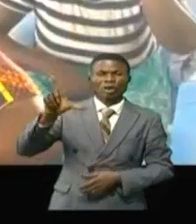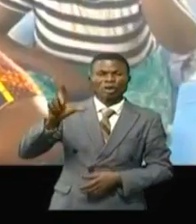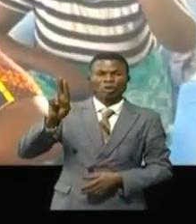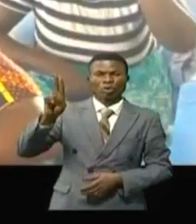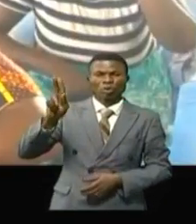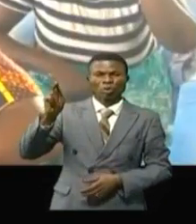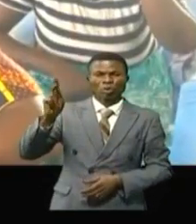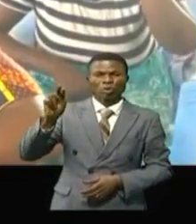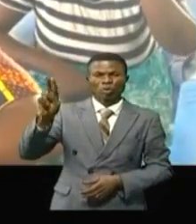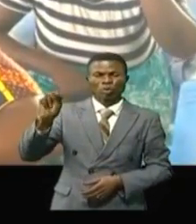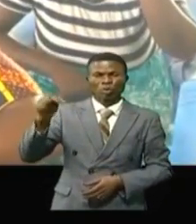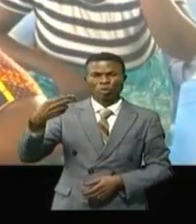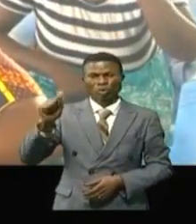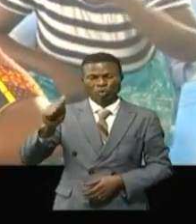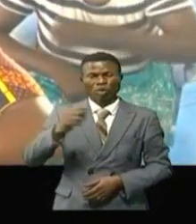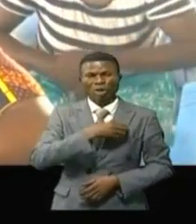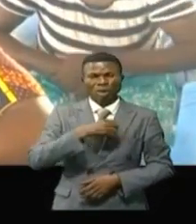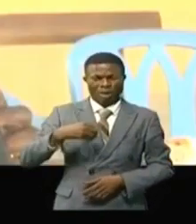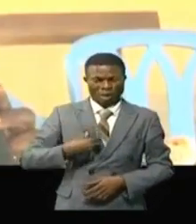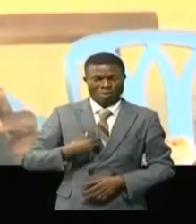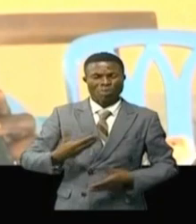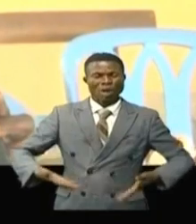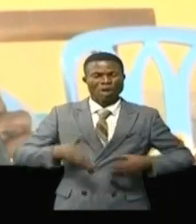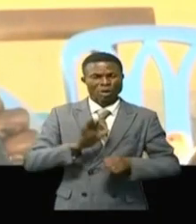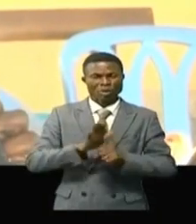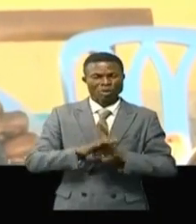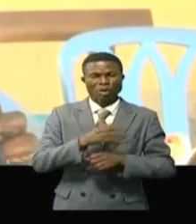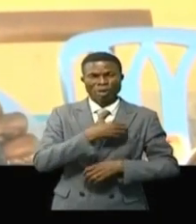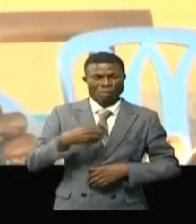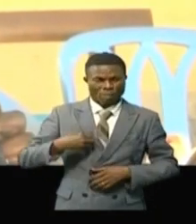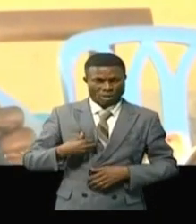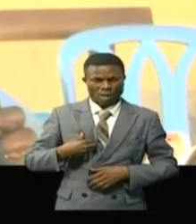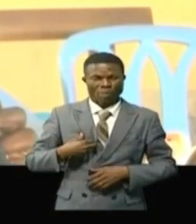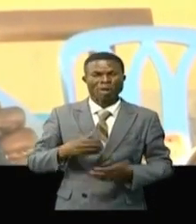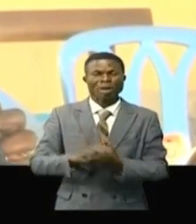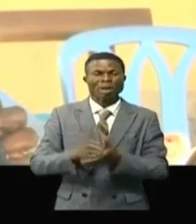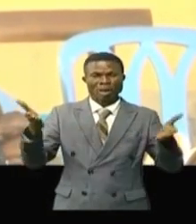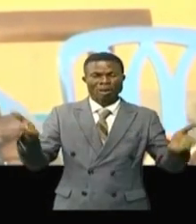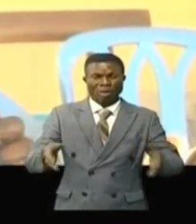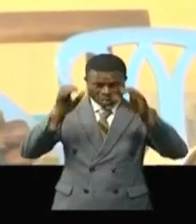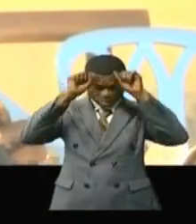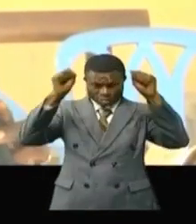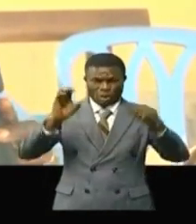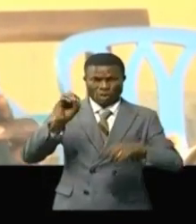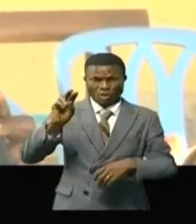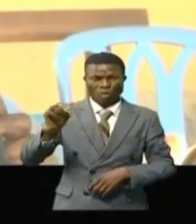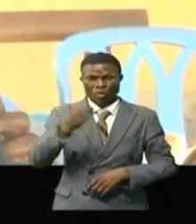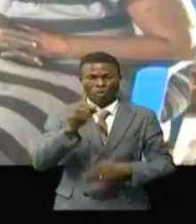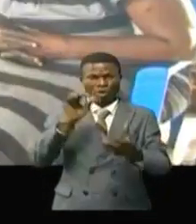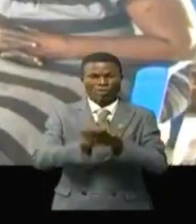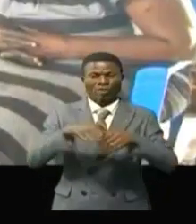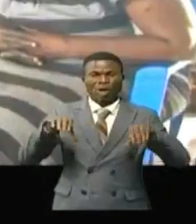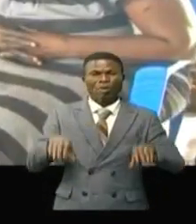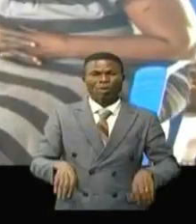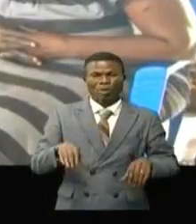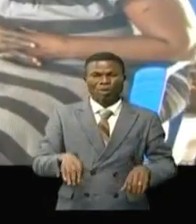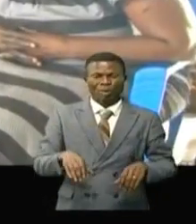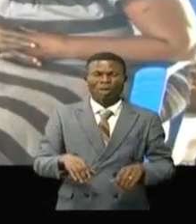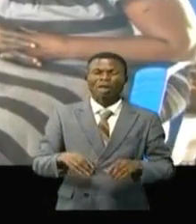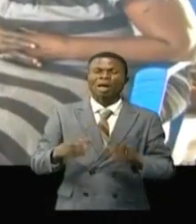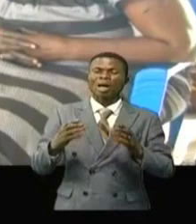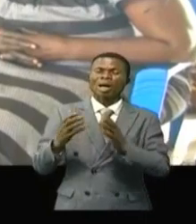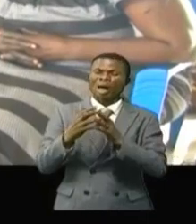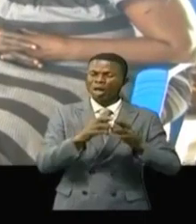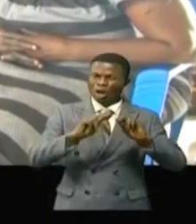capitale ont été honorées par la présence de Brigitte Kinkoufi Pidipio, présidente de l'ONG Moissy à Congo. Ensemble, elles